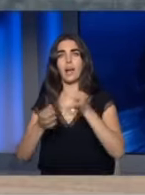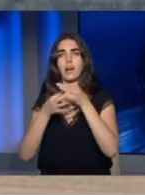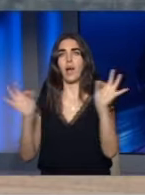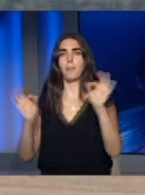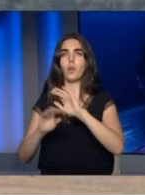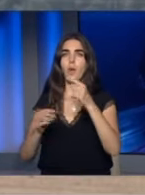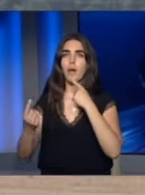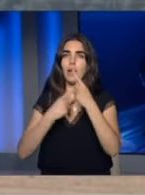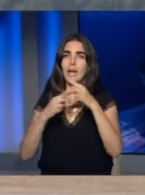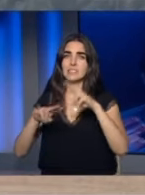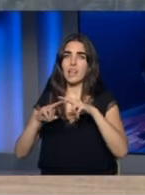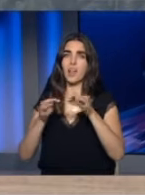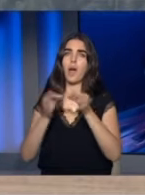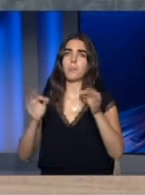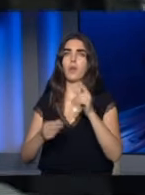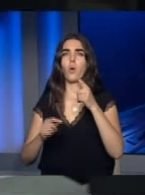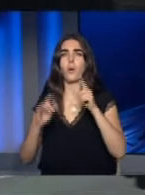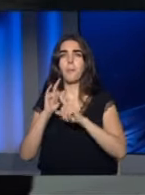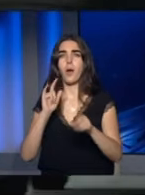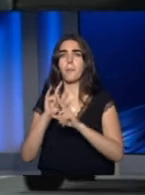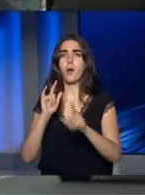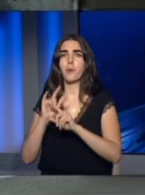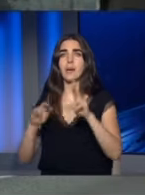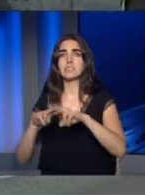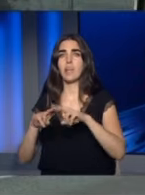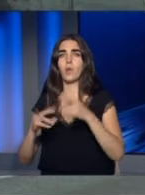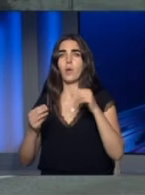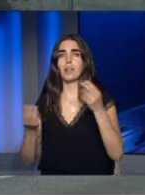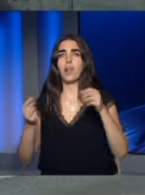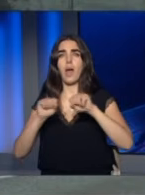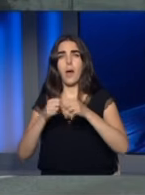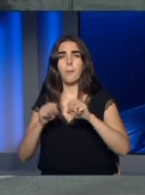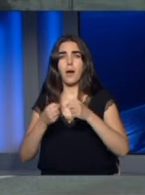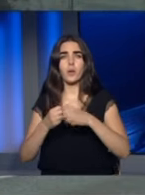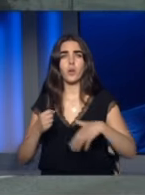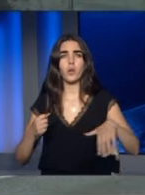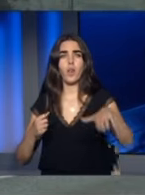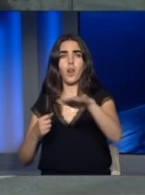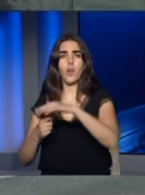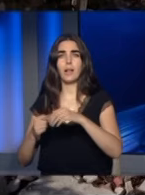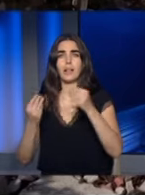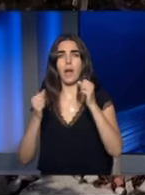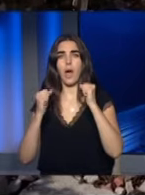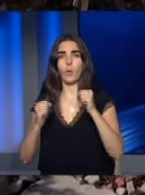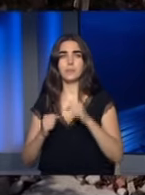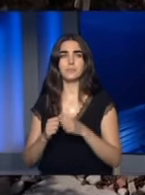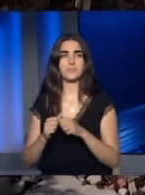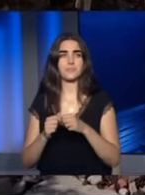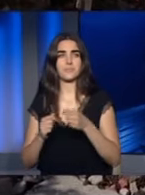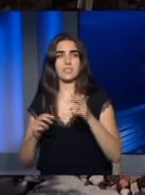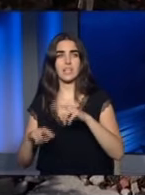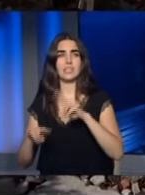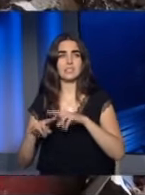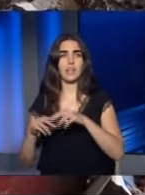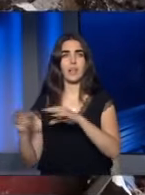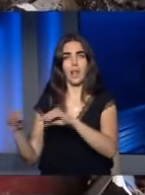الكامل الذي يتضمن وقفا لاطلاق النار وانسحاب اسرائيليا واغاثه واعمار القطاع مصادر مطلعه